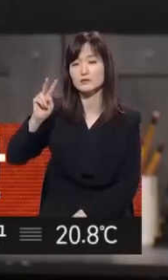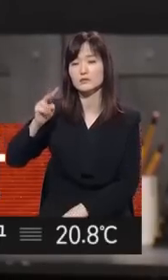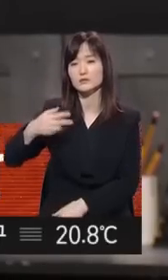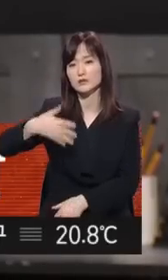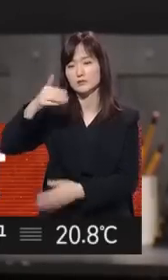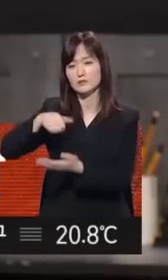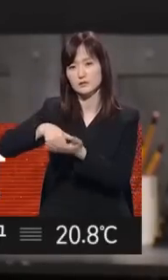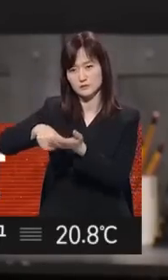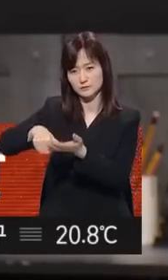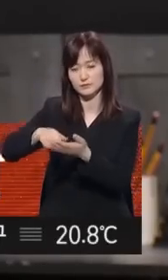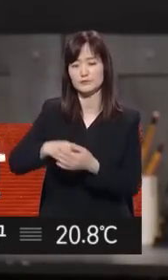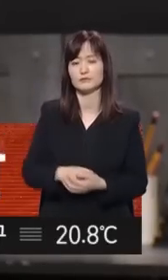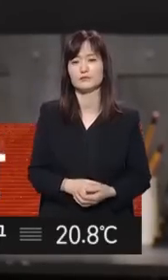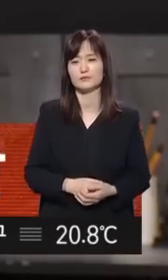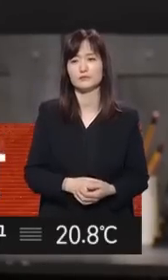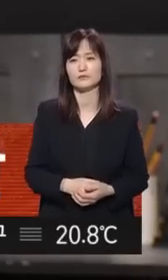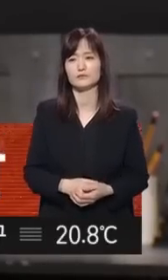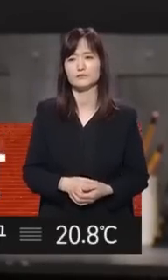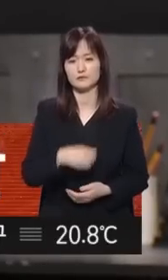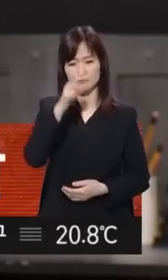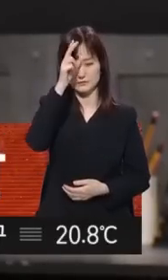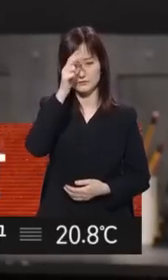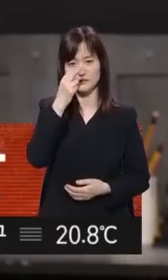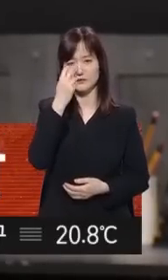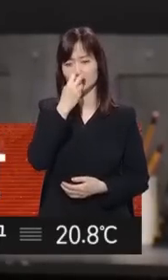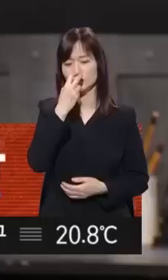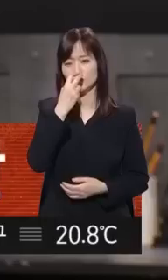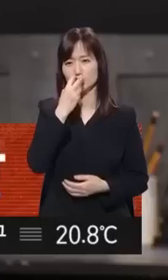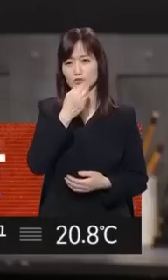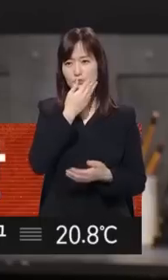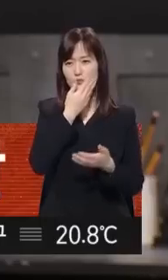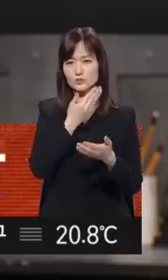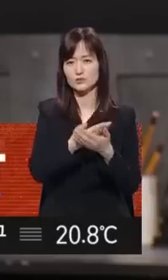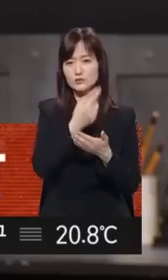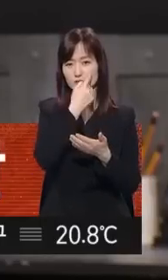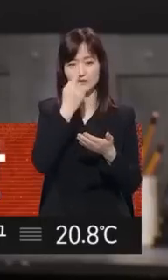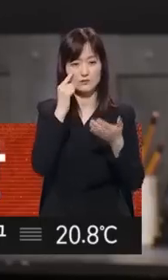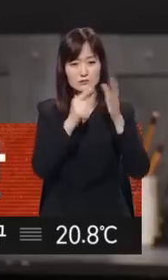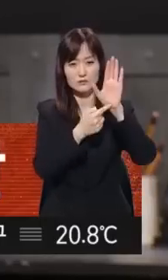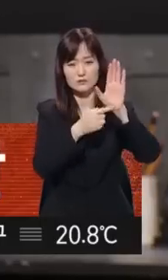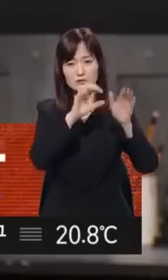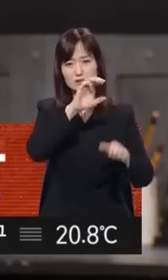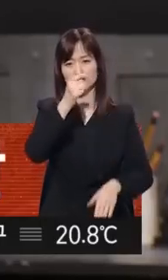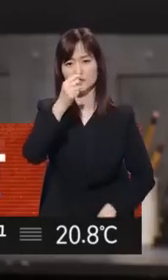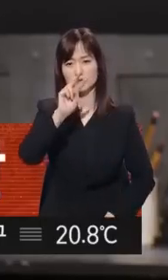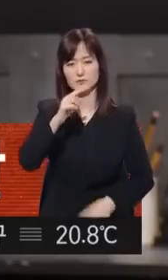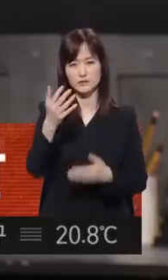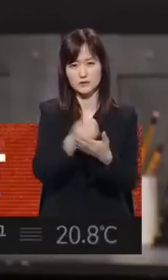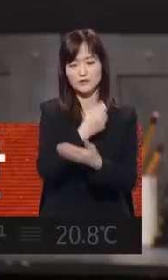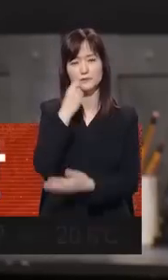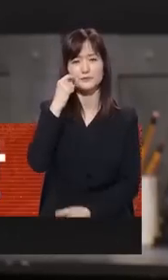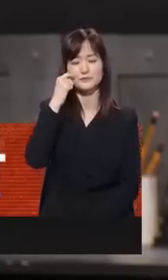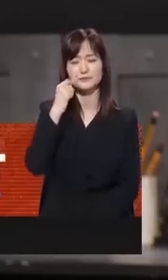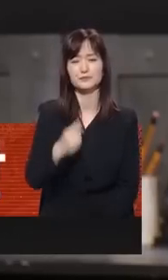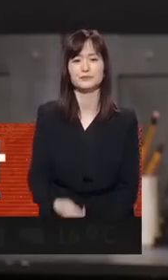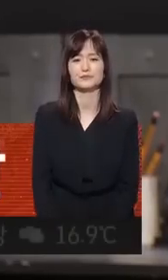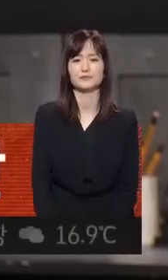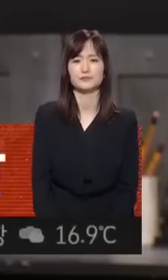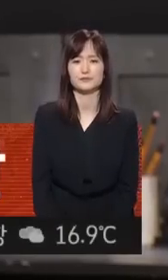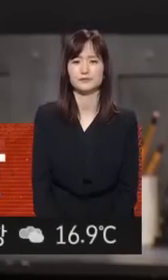않습니까 그러니까 경찰에서는 수사의 제일 필요한 증거문이 cctv를 확보를 하지 못하게 된